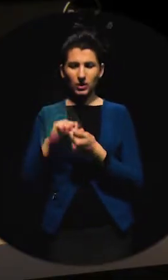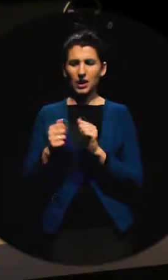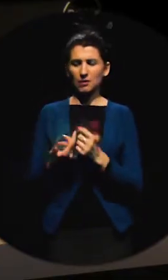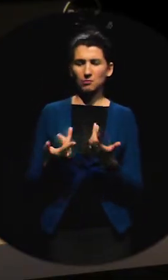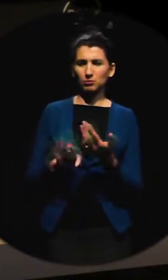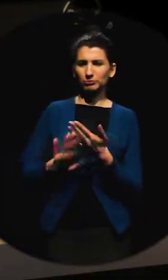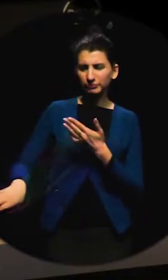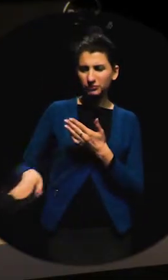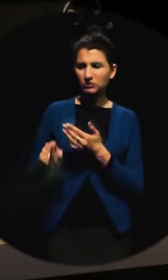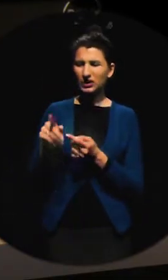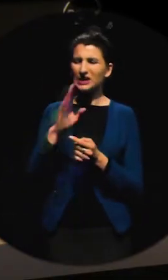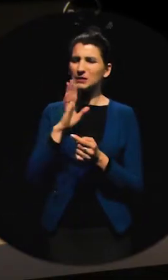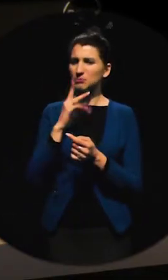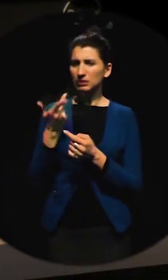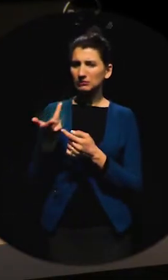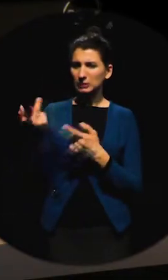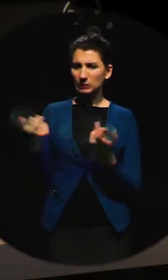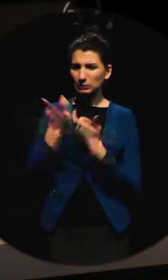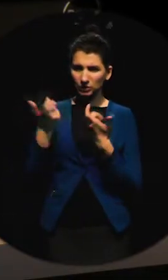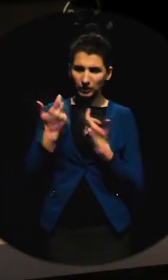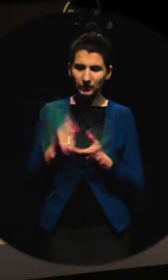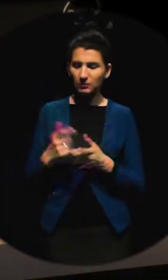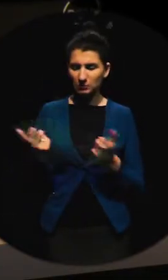zepchnięcie jej w te figury wykluczonych.